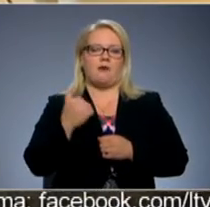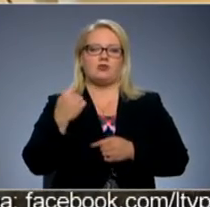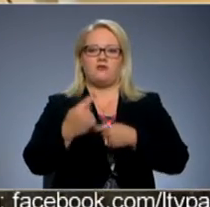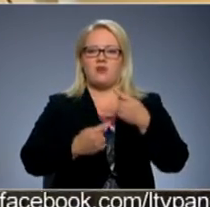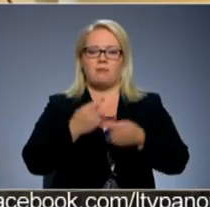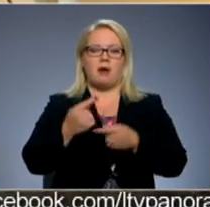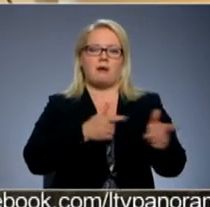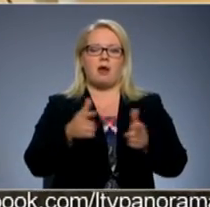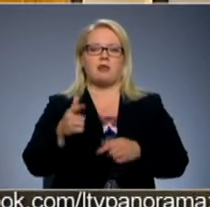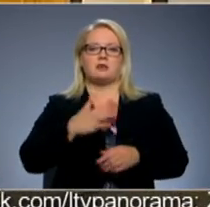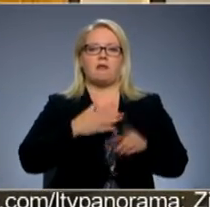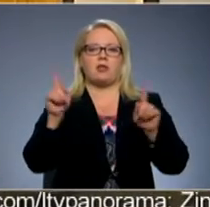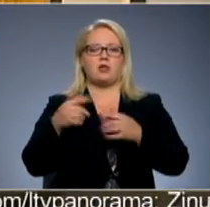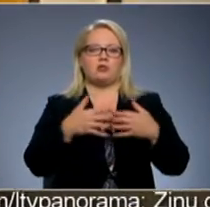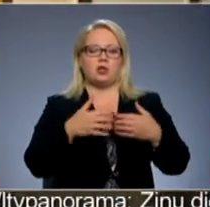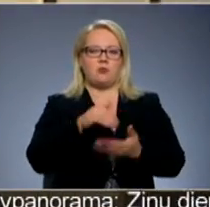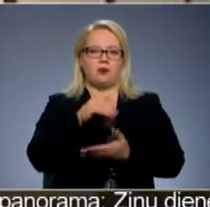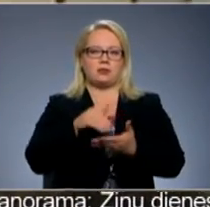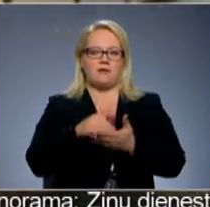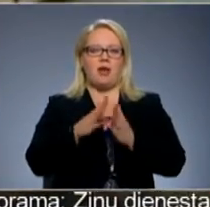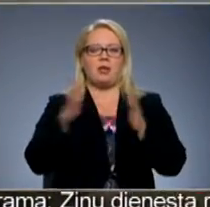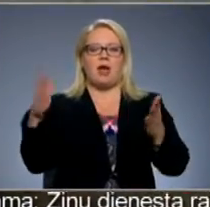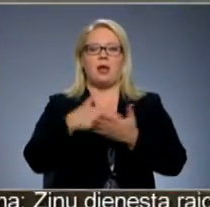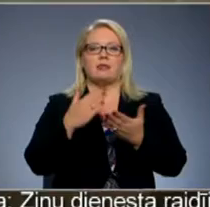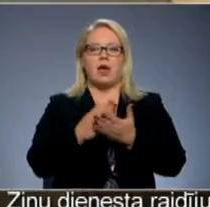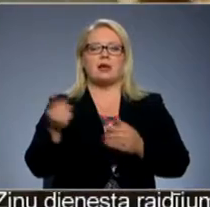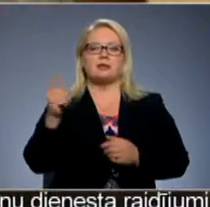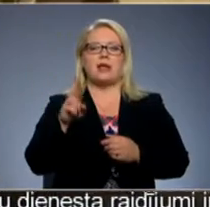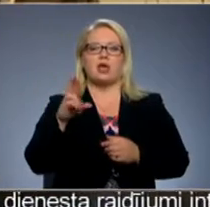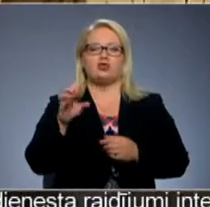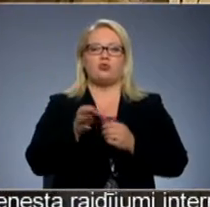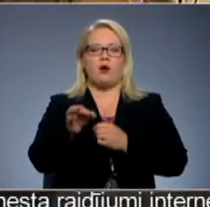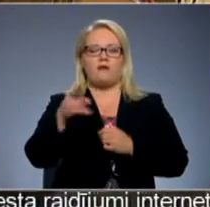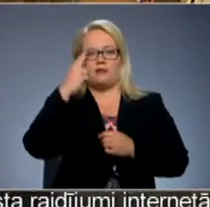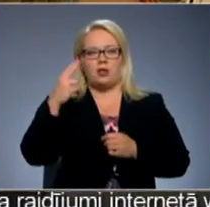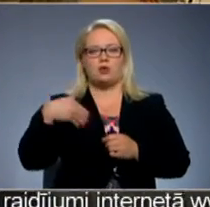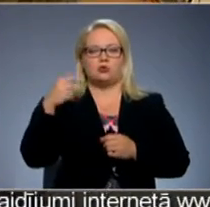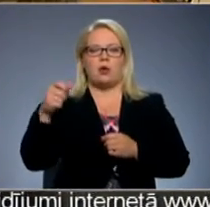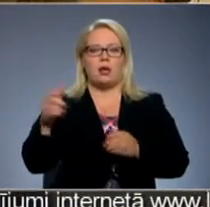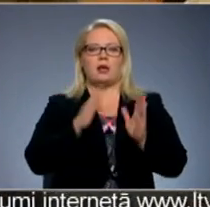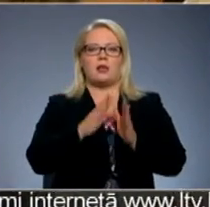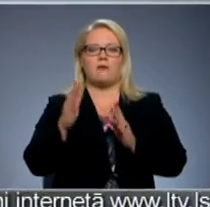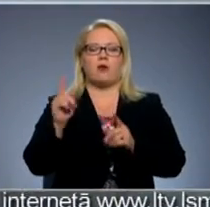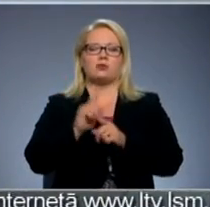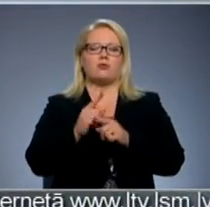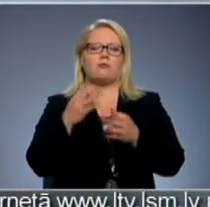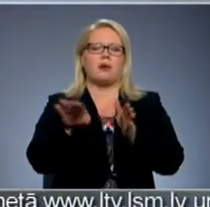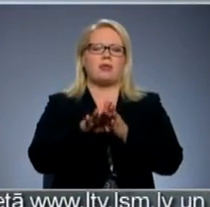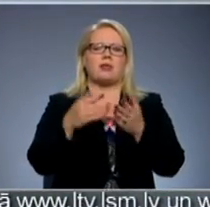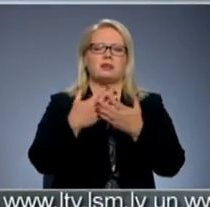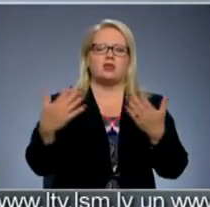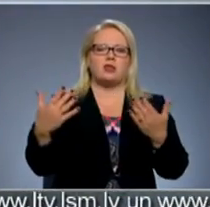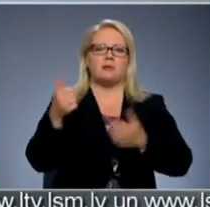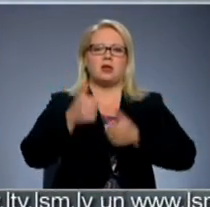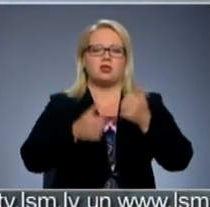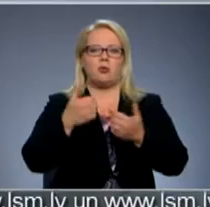lietu cīnīties un pastāvēt. Liela daļa Strenča novada vidusskolas skolēni darbojas jaunsardzē, piedalās dažādās sacensībās un uzrāda